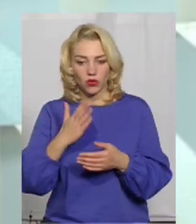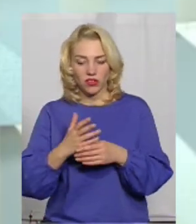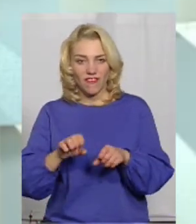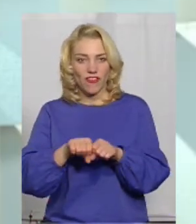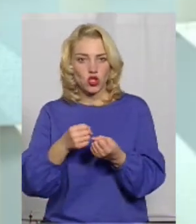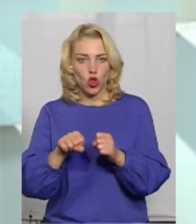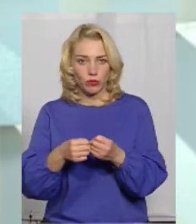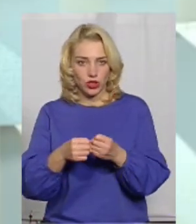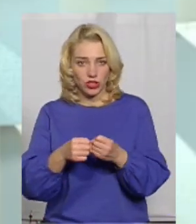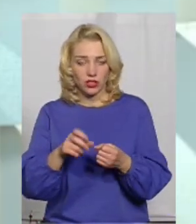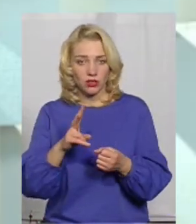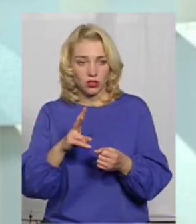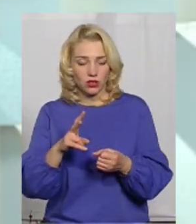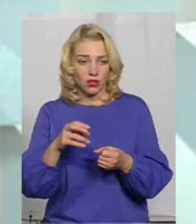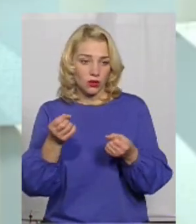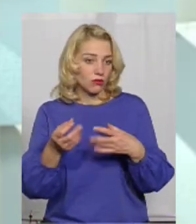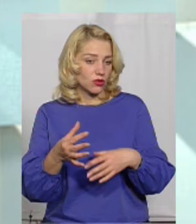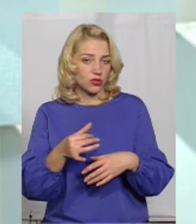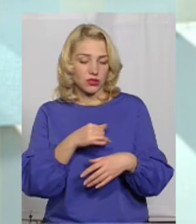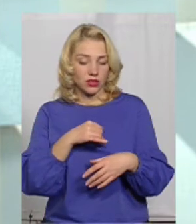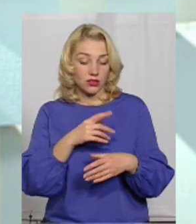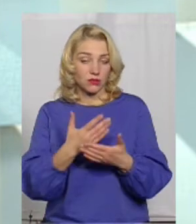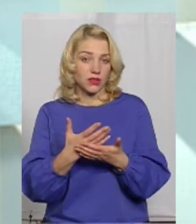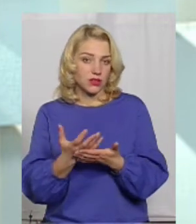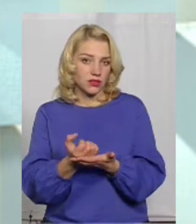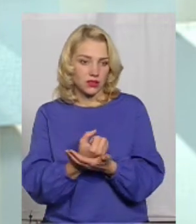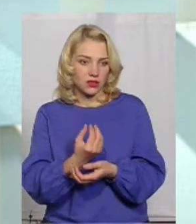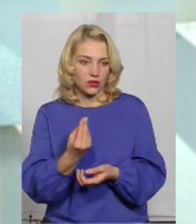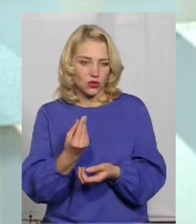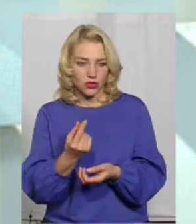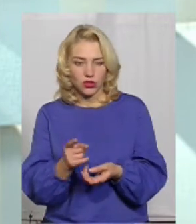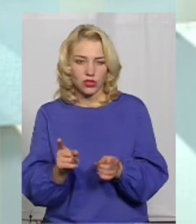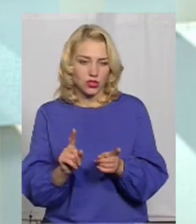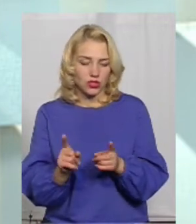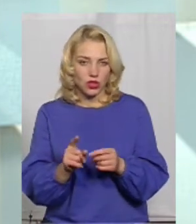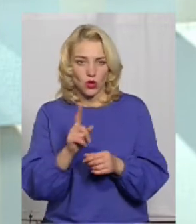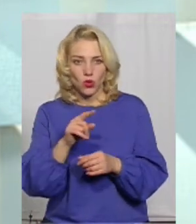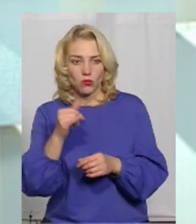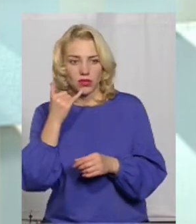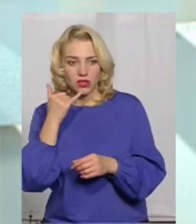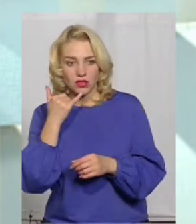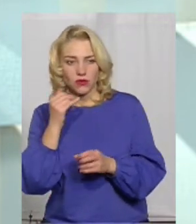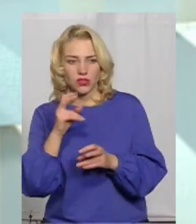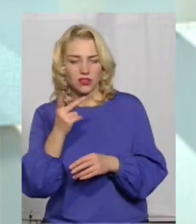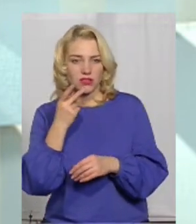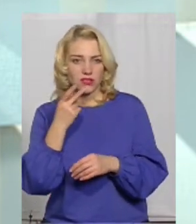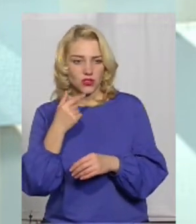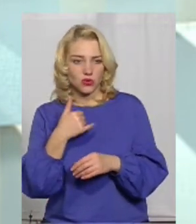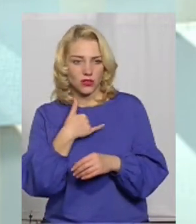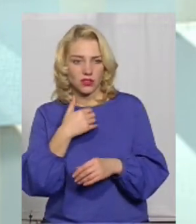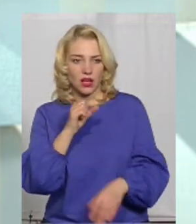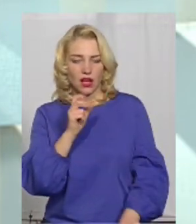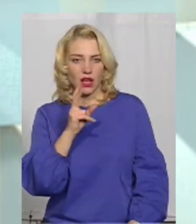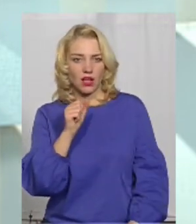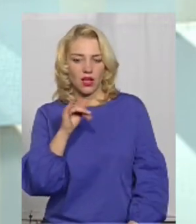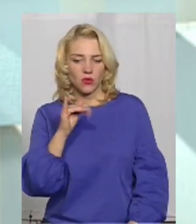також просто там знайшли десь пошту чи ще щось, чи там номер телефону, як зазвичай зараз в нас акаунти там,